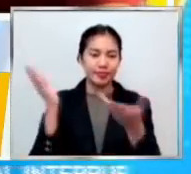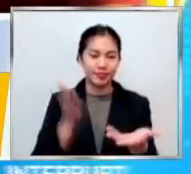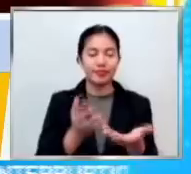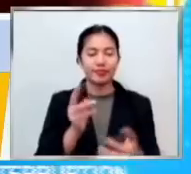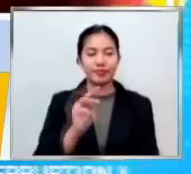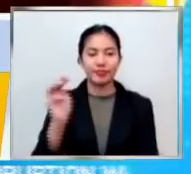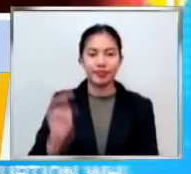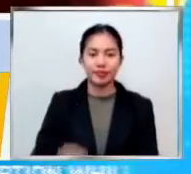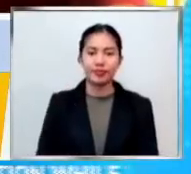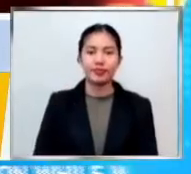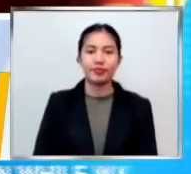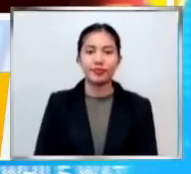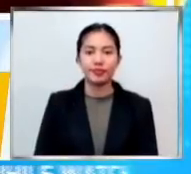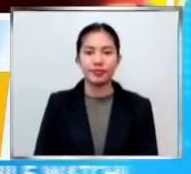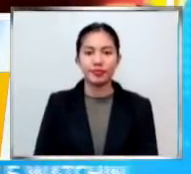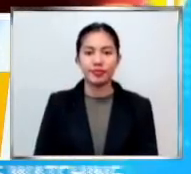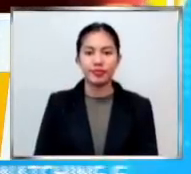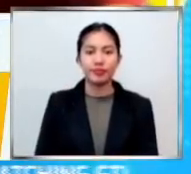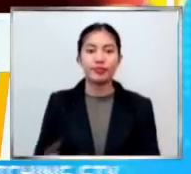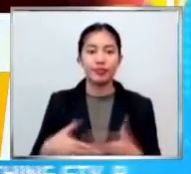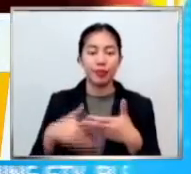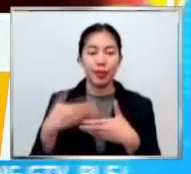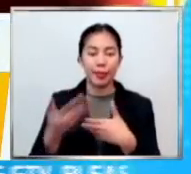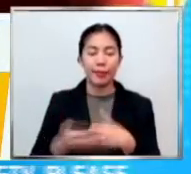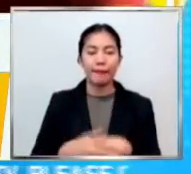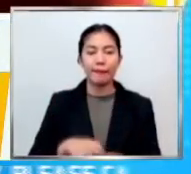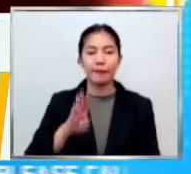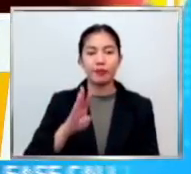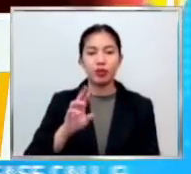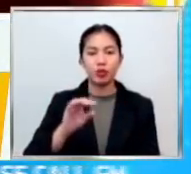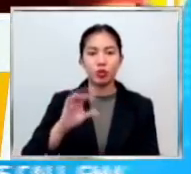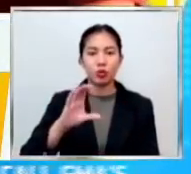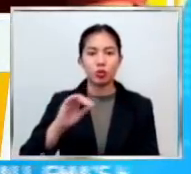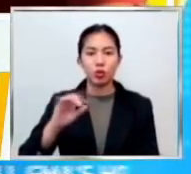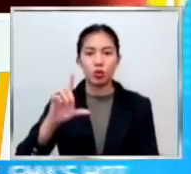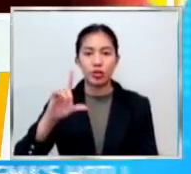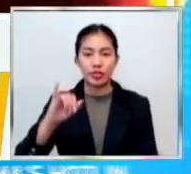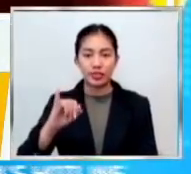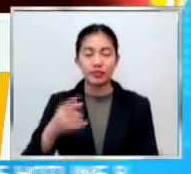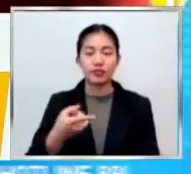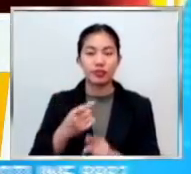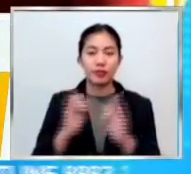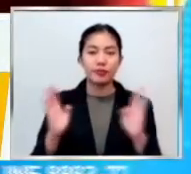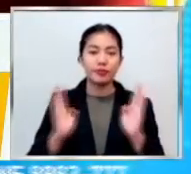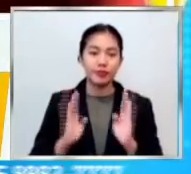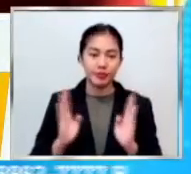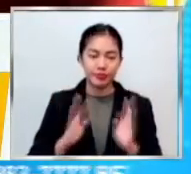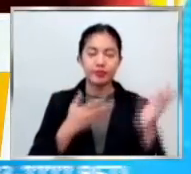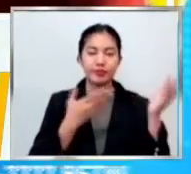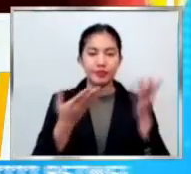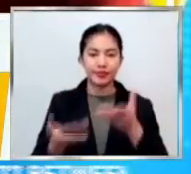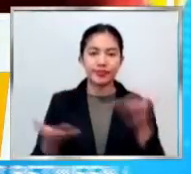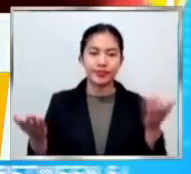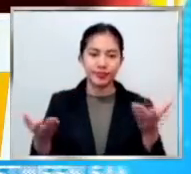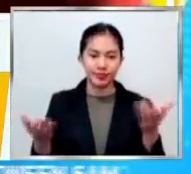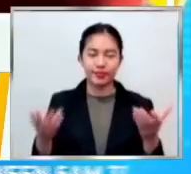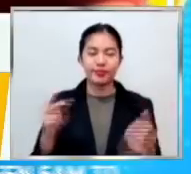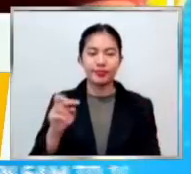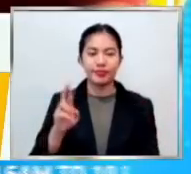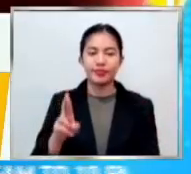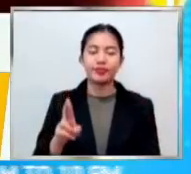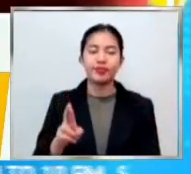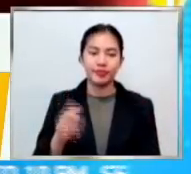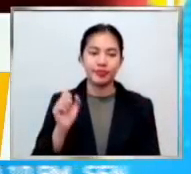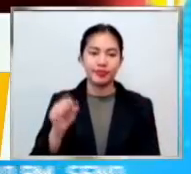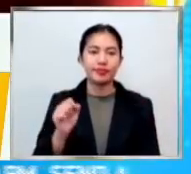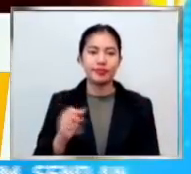sa broccoli and other naman galing Baguio, dumadating naman dito sa Metro Manila yung mga carrots, wala